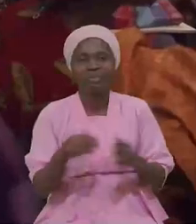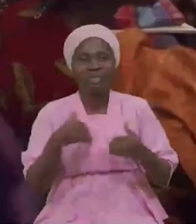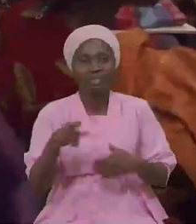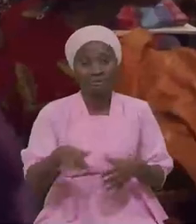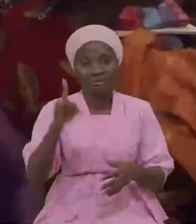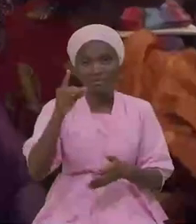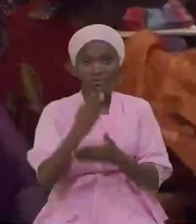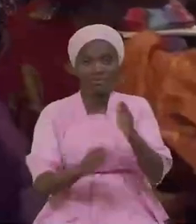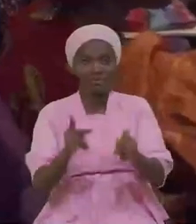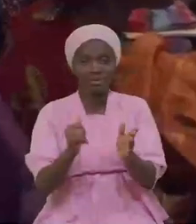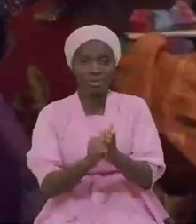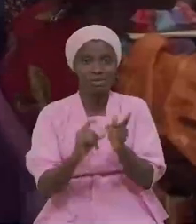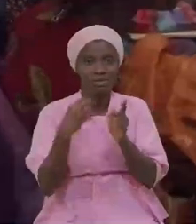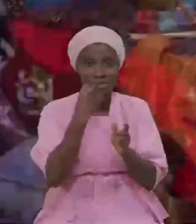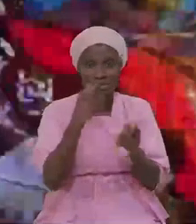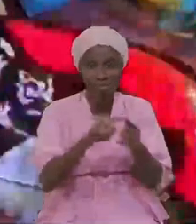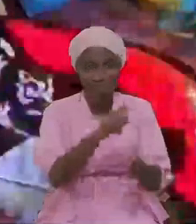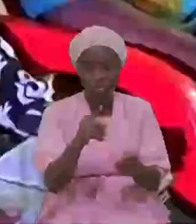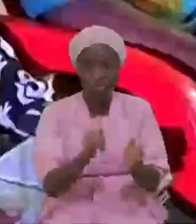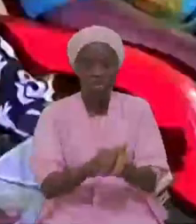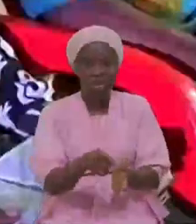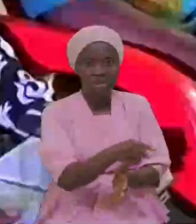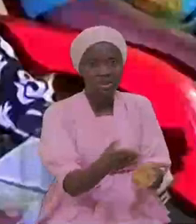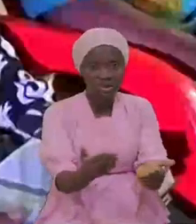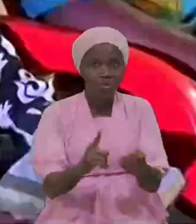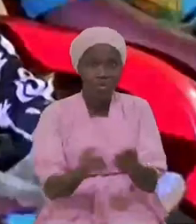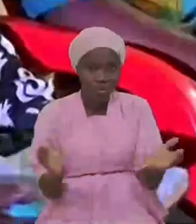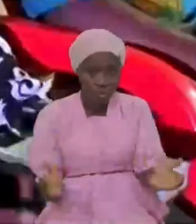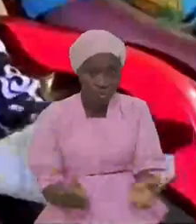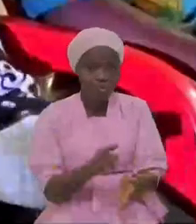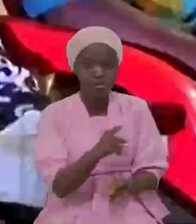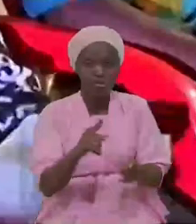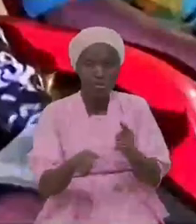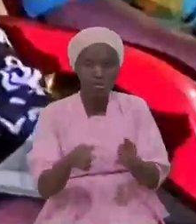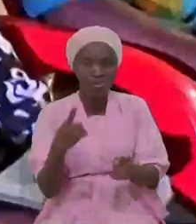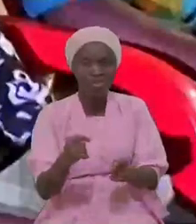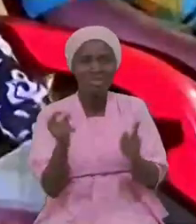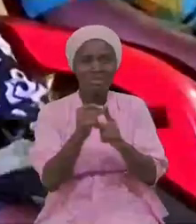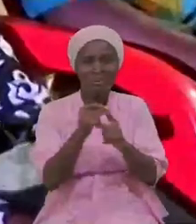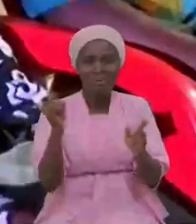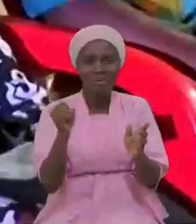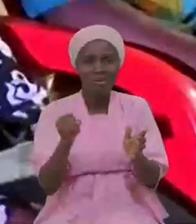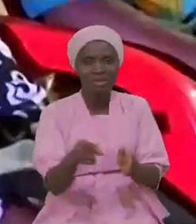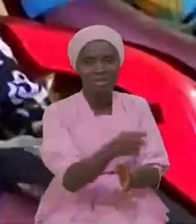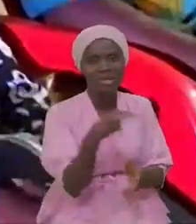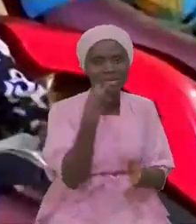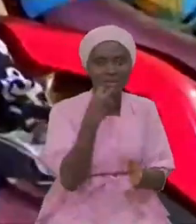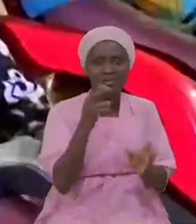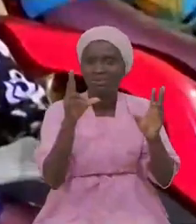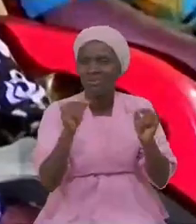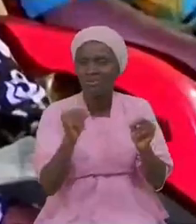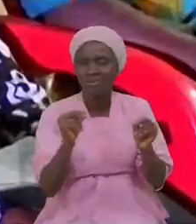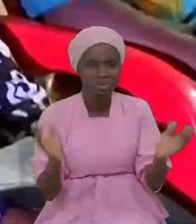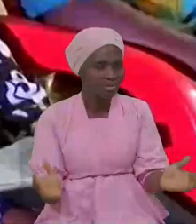vous parlent? Il aimerait vous encourager. Mais leurs paroles ne vous encouragent pas. Ce sont des